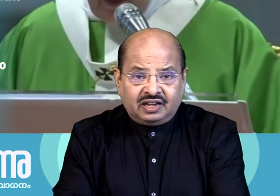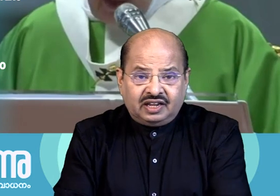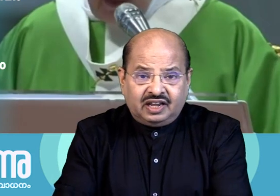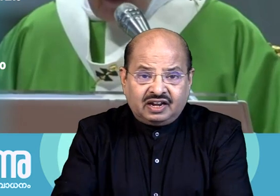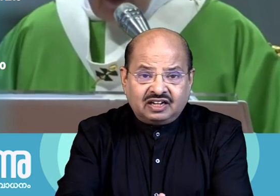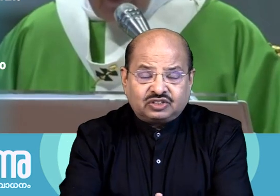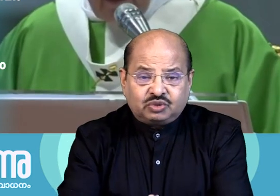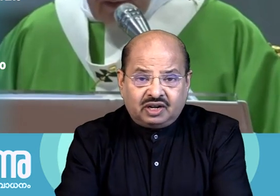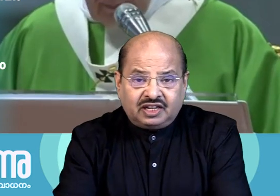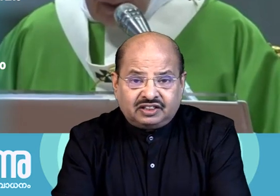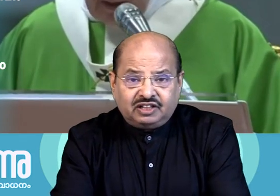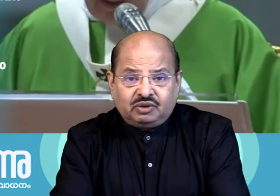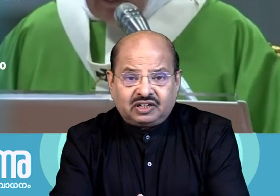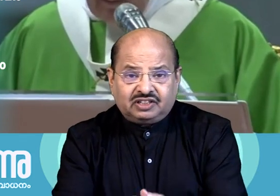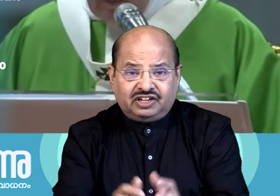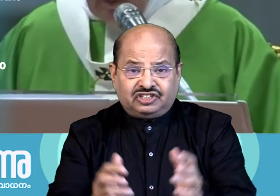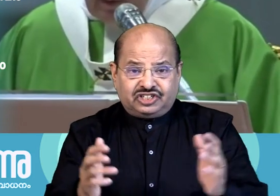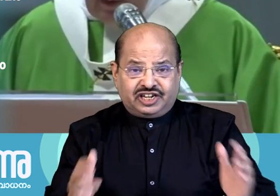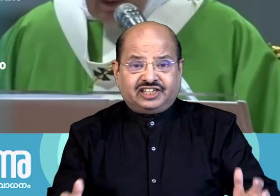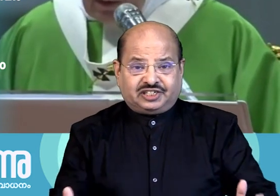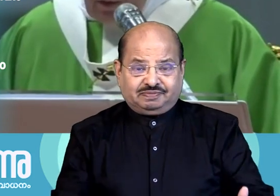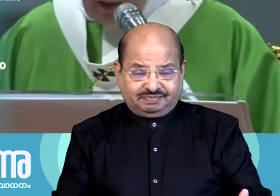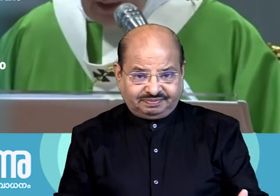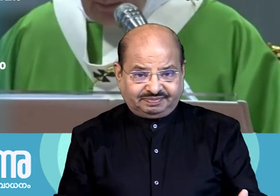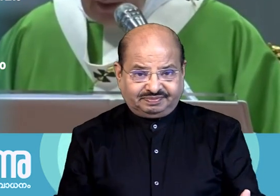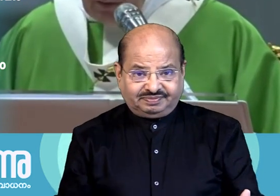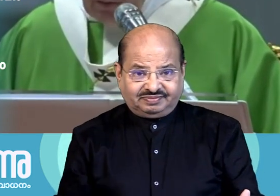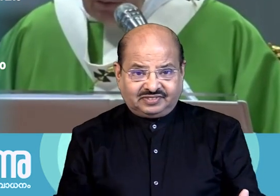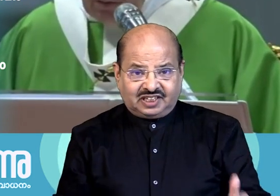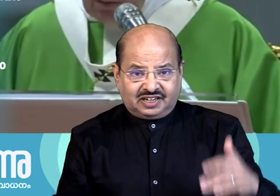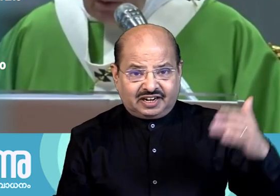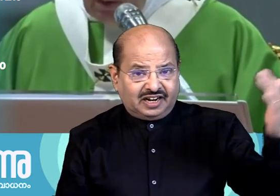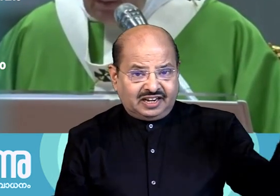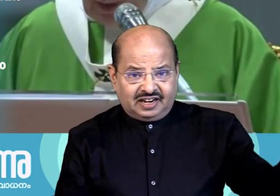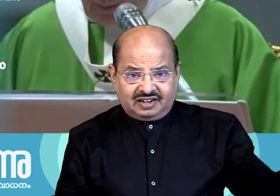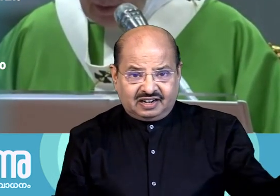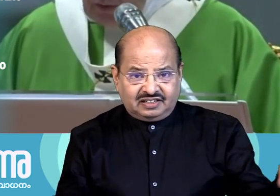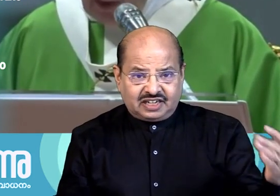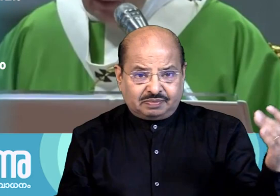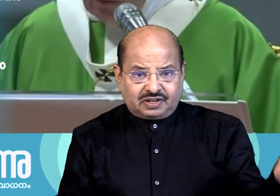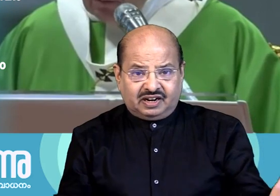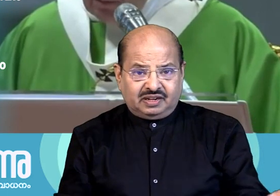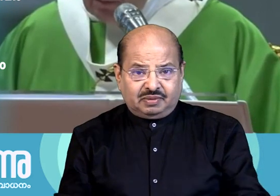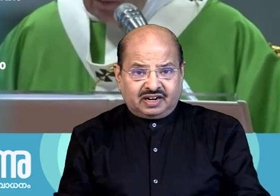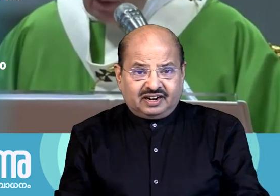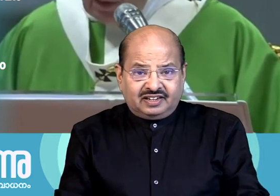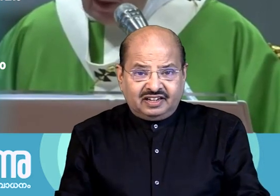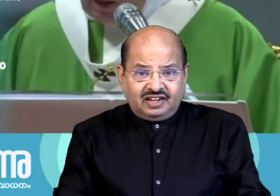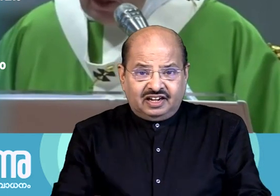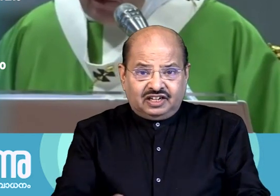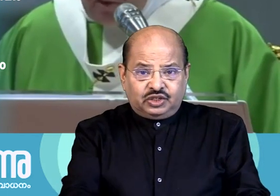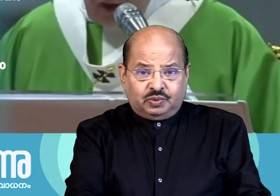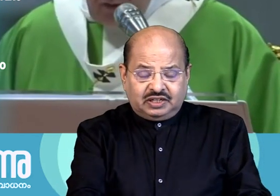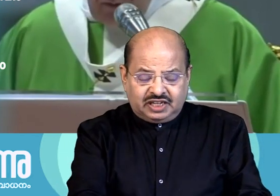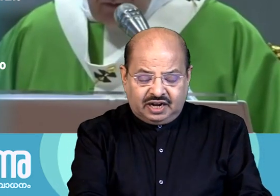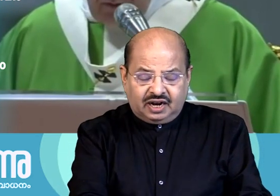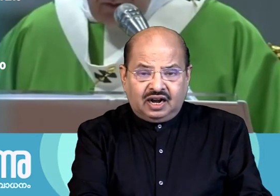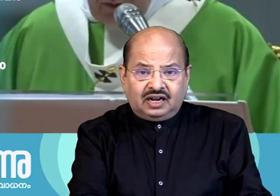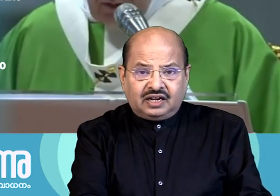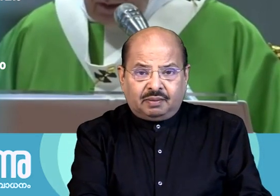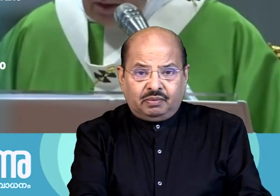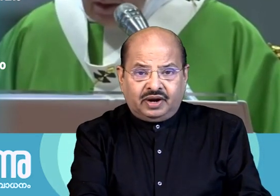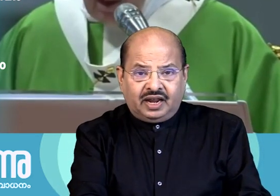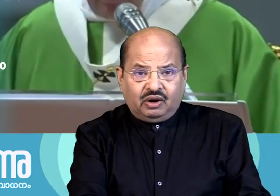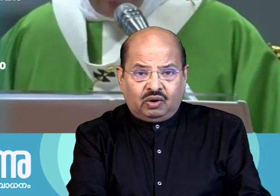ദൈവവചനത്തിലേക്കുള്ള ഈ ഹ്രസ്വ എത്തിനോട്ടത്തിന് ശേഷം, അതാണ് കഴിഞ്ഞ ചാപ്റ്ററുകളിൽ നമ്മൾ കണ്ടത്.